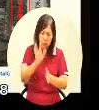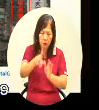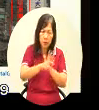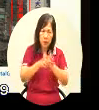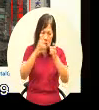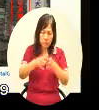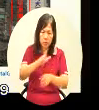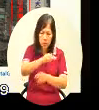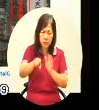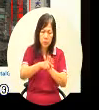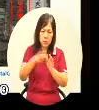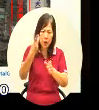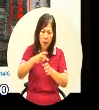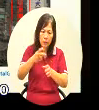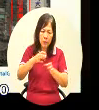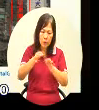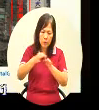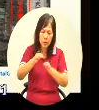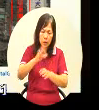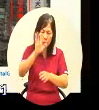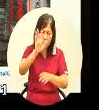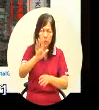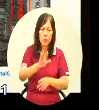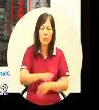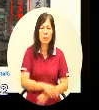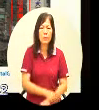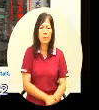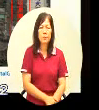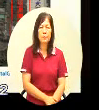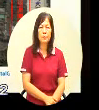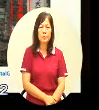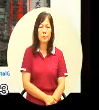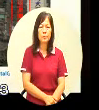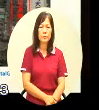商业设施啦，这个部分。